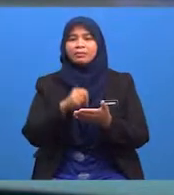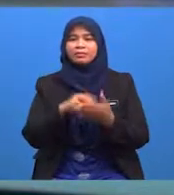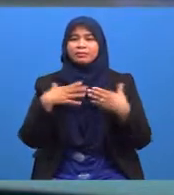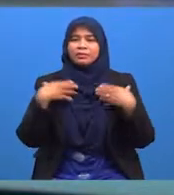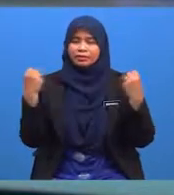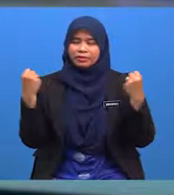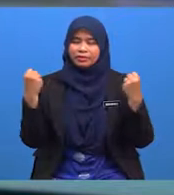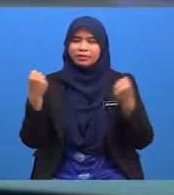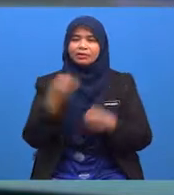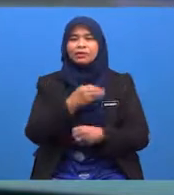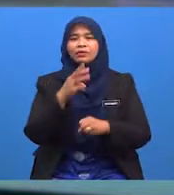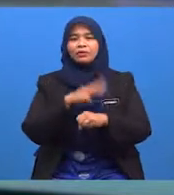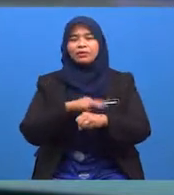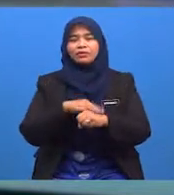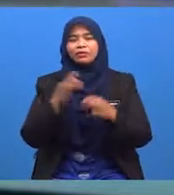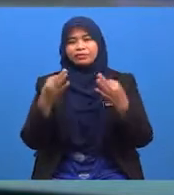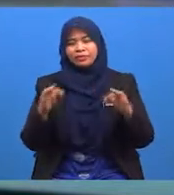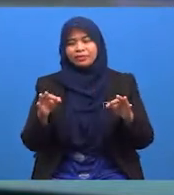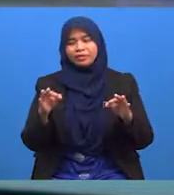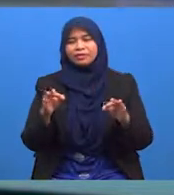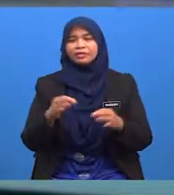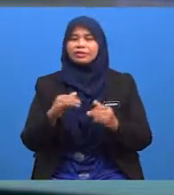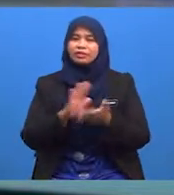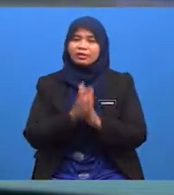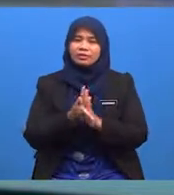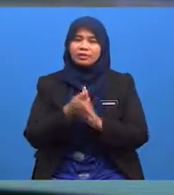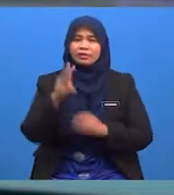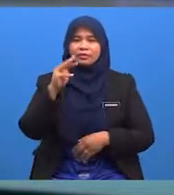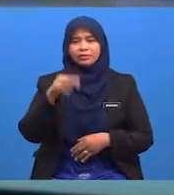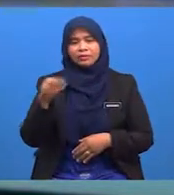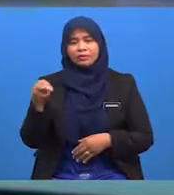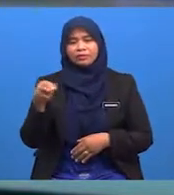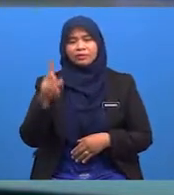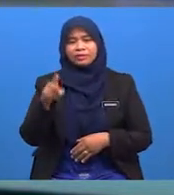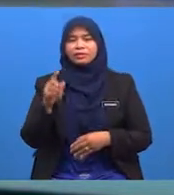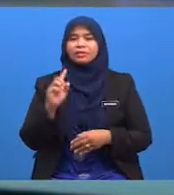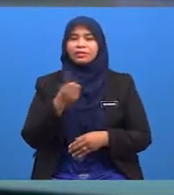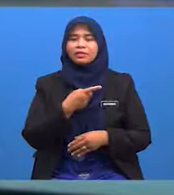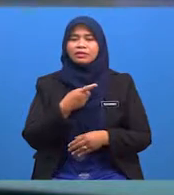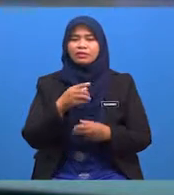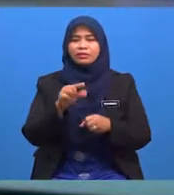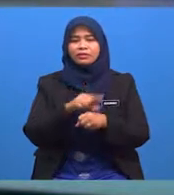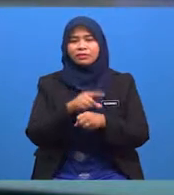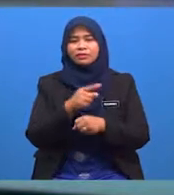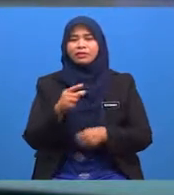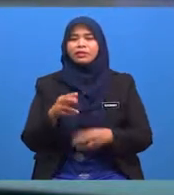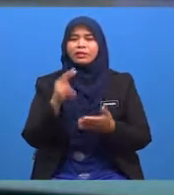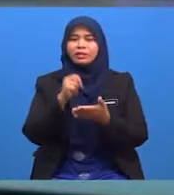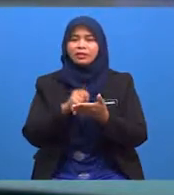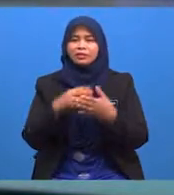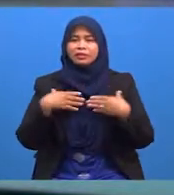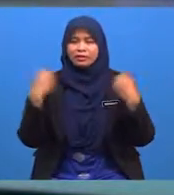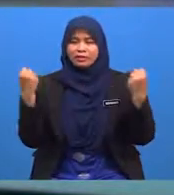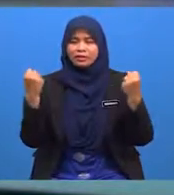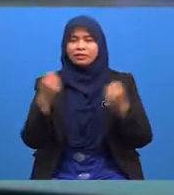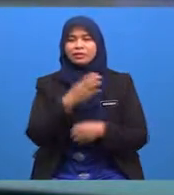kesihatan dan waktu lapang. Justru murid-murid, hendaklah kita memanfaatkan nikmat kesihatan dan waktu lapang